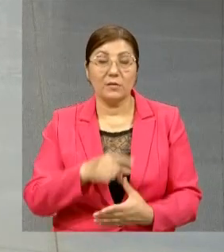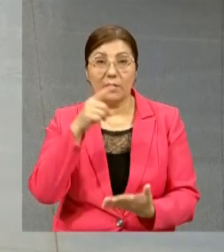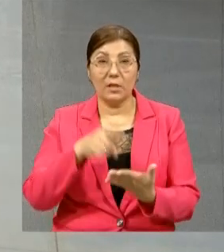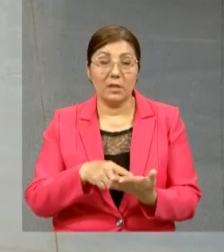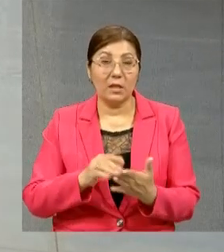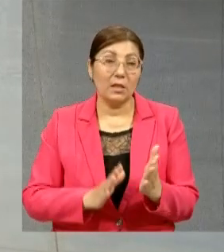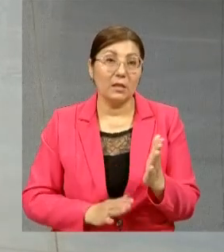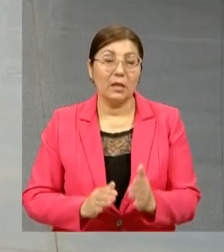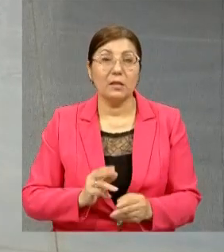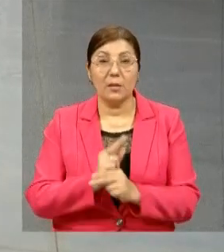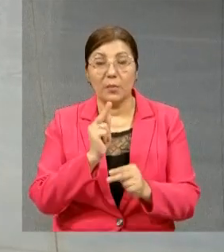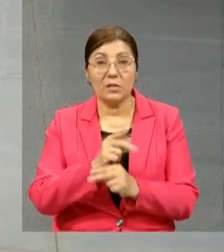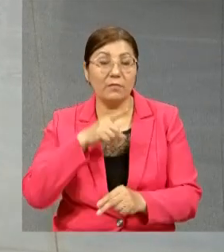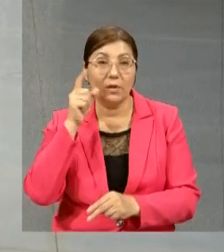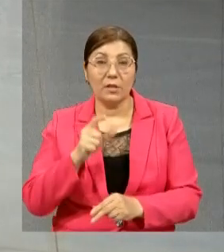поколения